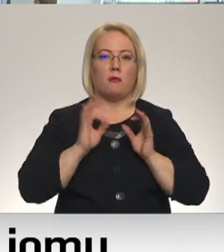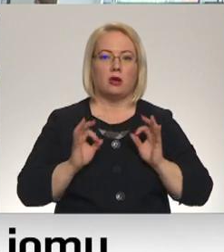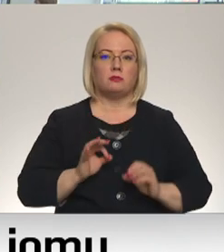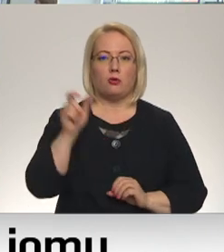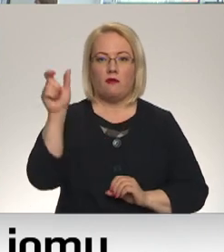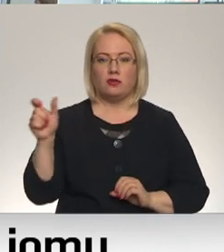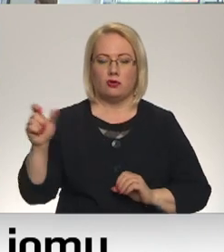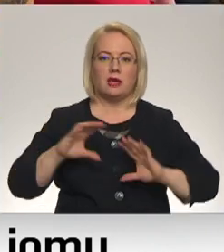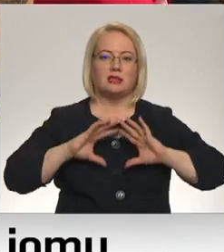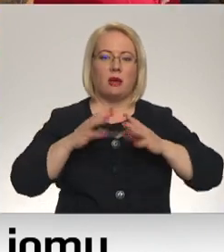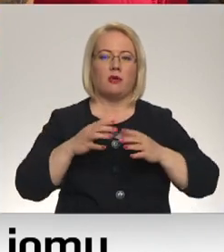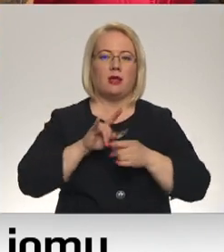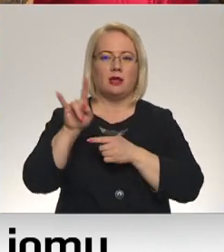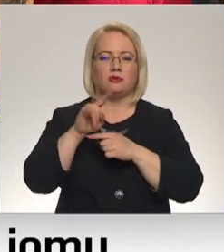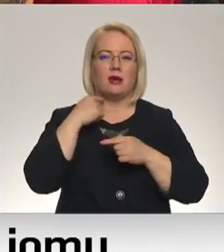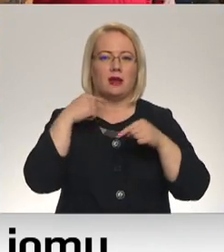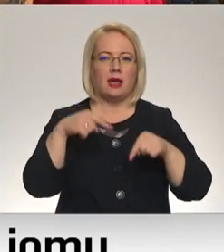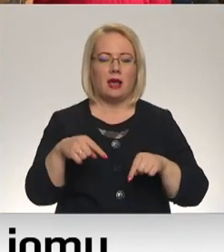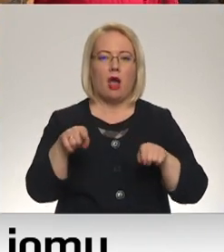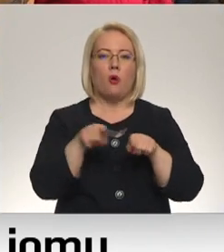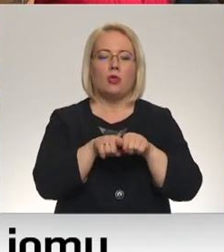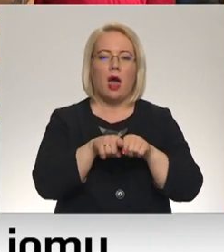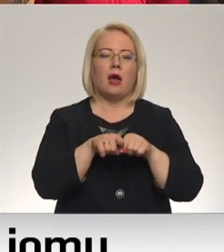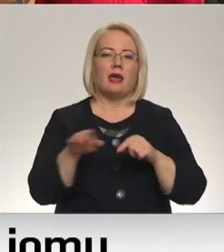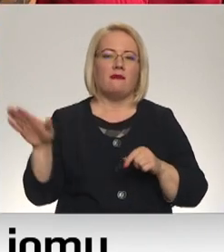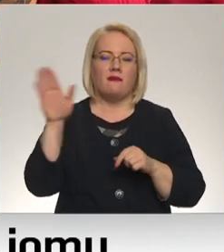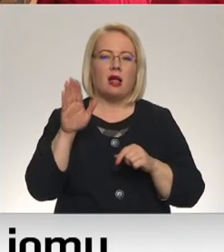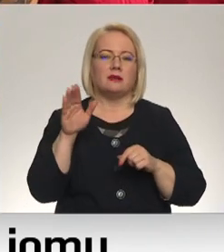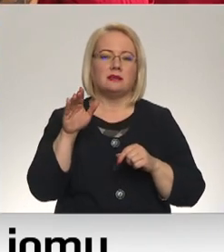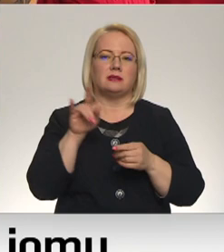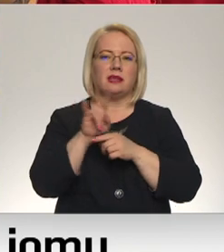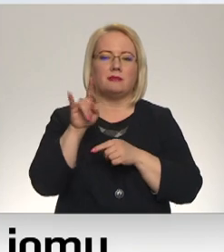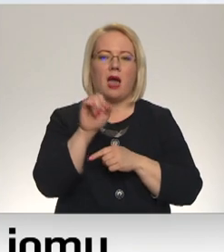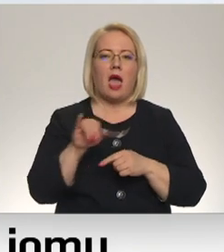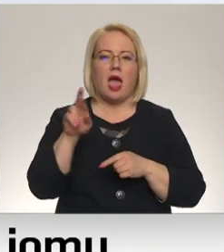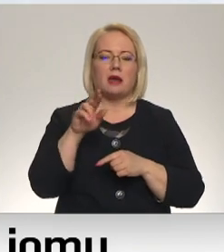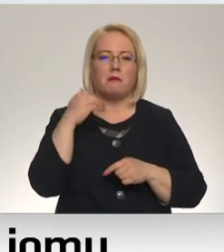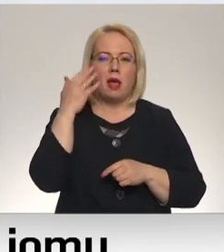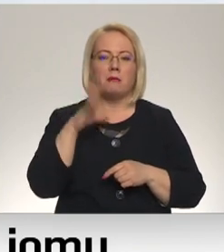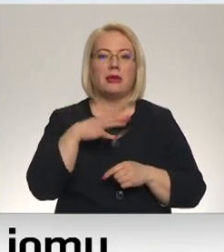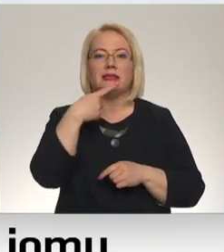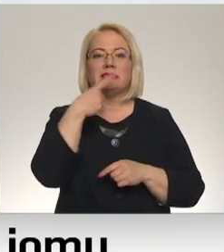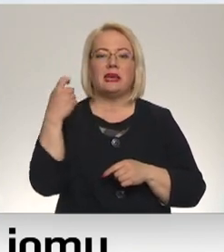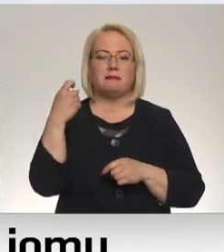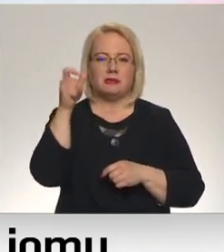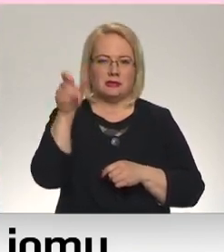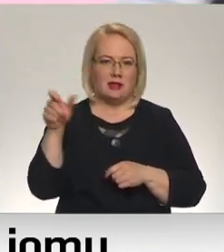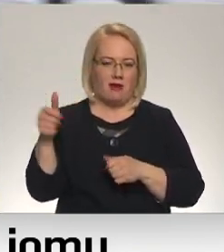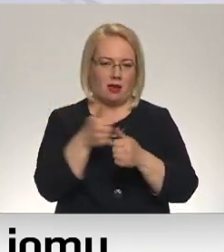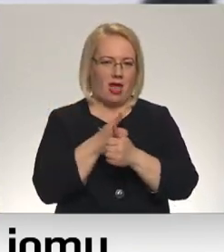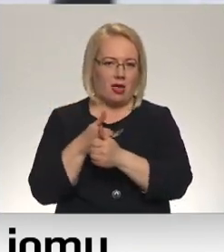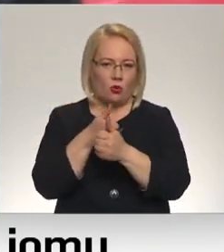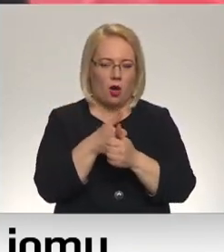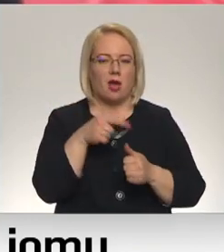gan starptautiskajā lidostā Rīga, gan Latvijas nacionālajā lidsabiedrībā Air Baltic sekoja vairāk nekā 100 ēnas, kurām bija iespēja